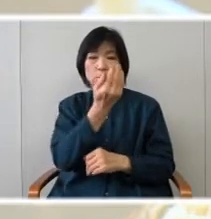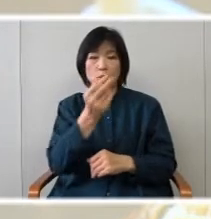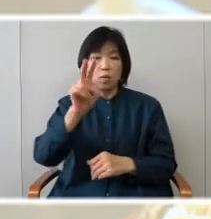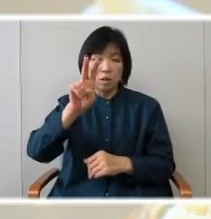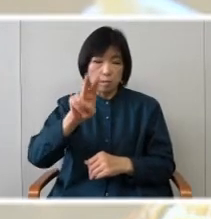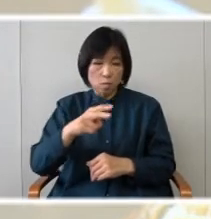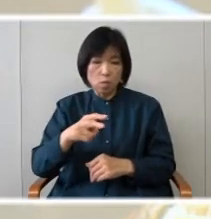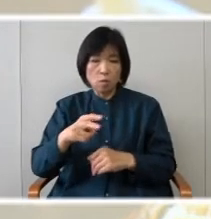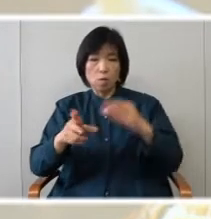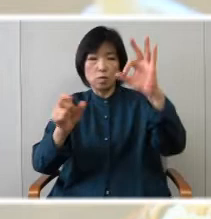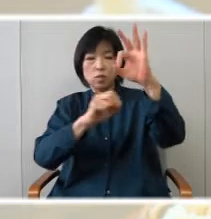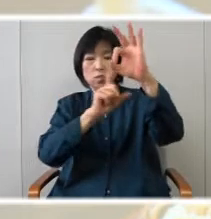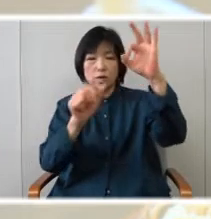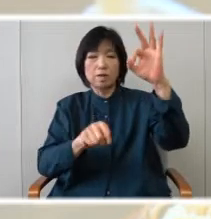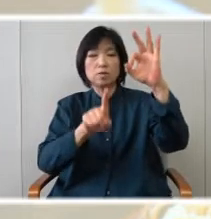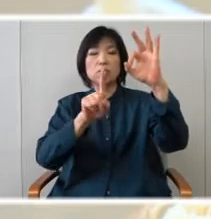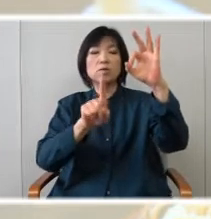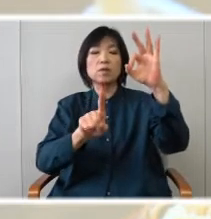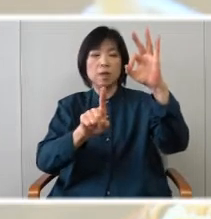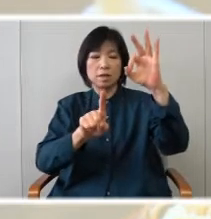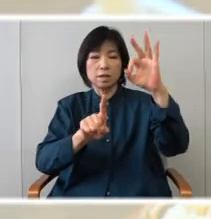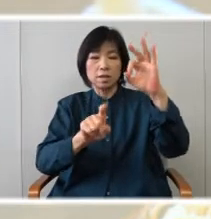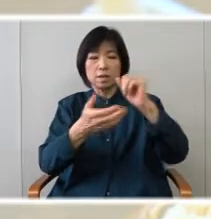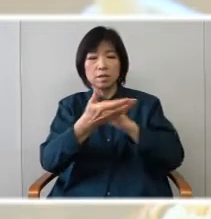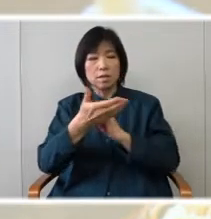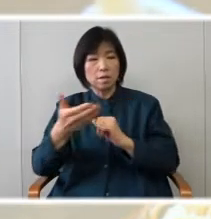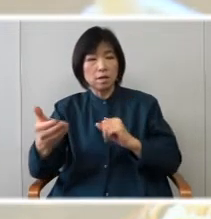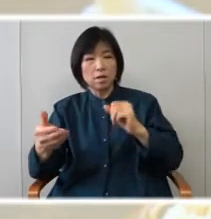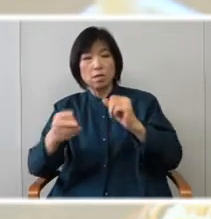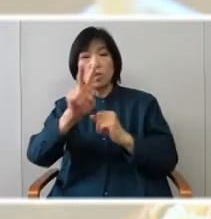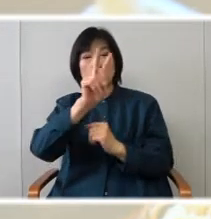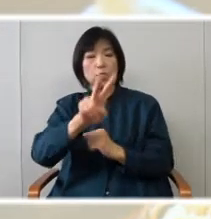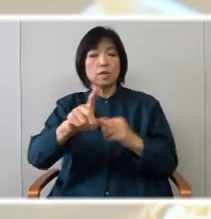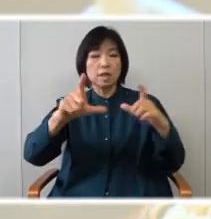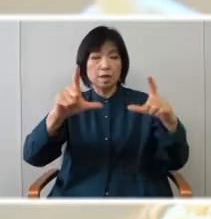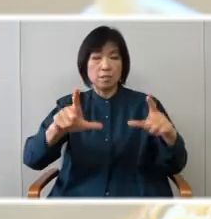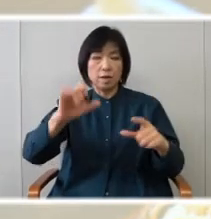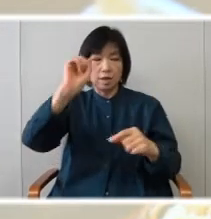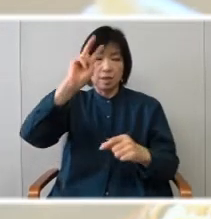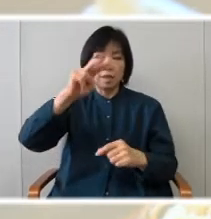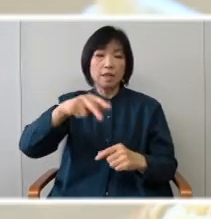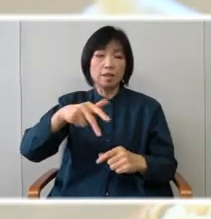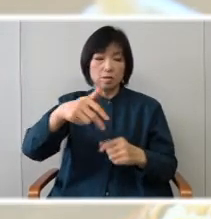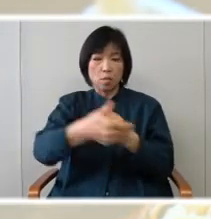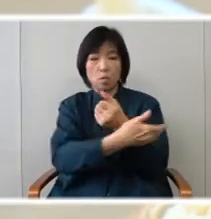またあの10月の2日には伊那市の環境展が予定をされております。